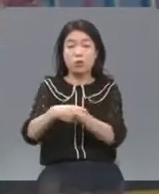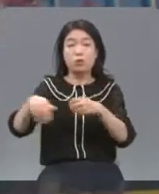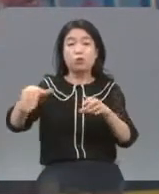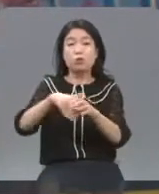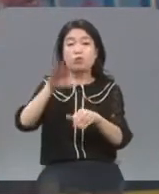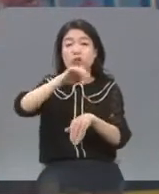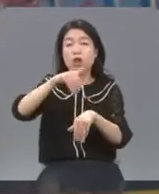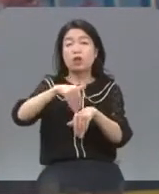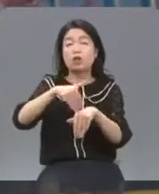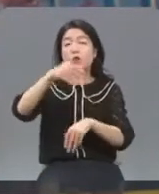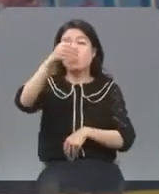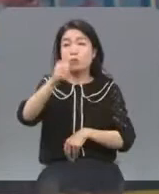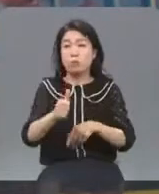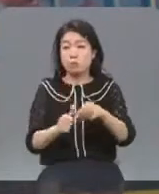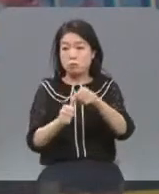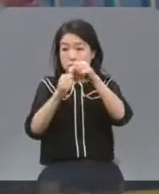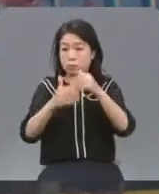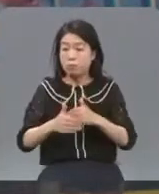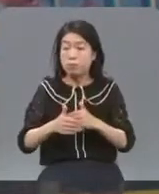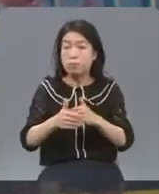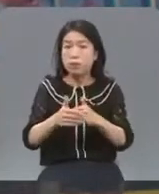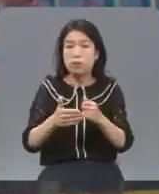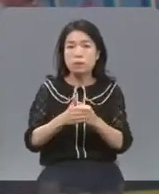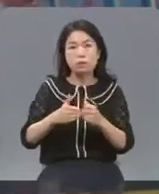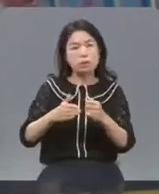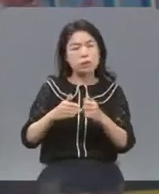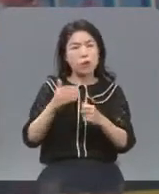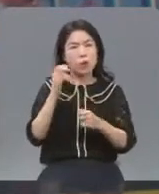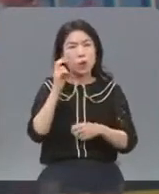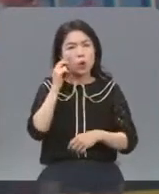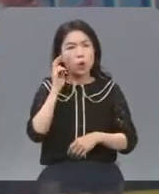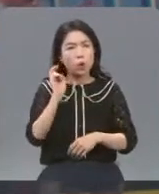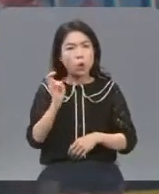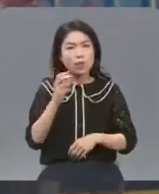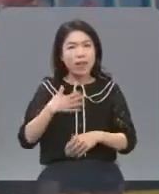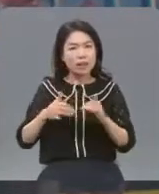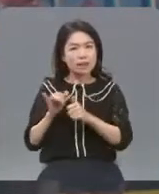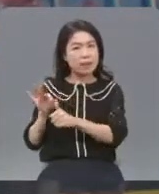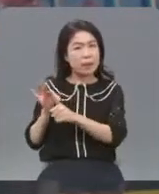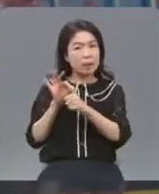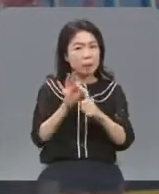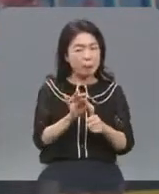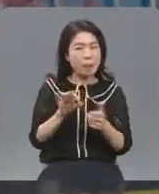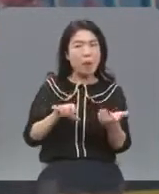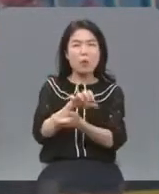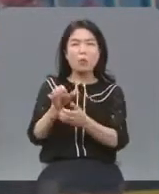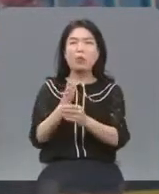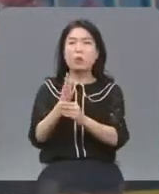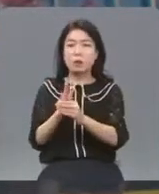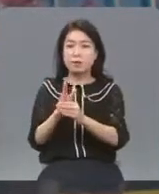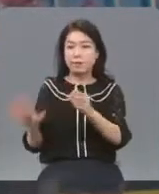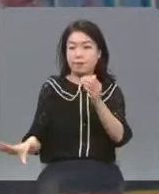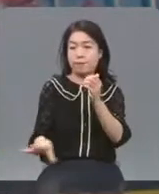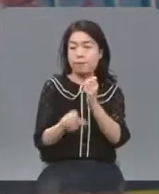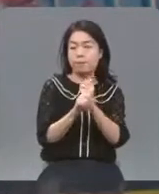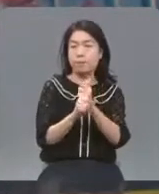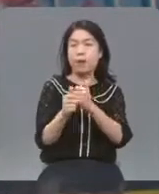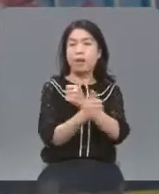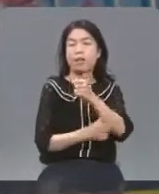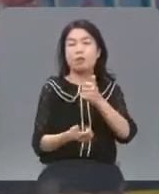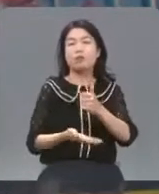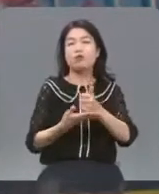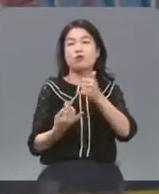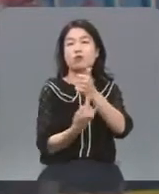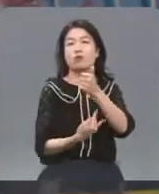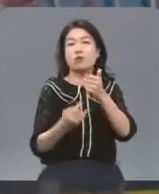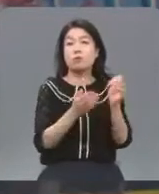연수원장 채용 절차를 진행하면서 내 정설 논란이 이런 는데요 채용 절차를 총괄하는 임원추천위원회 구성